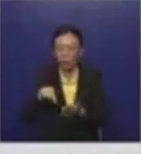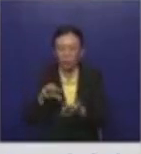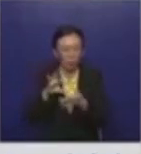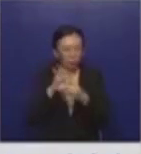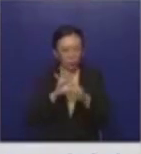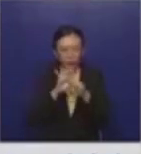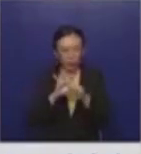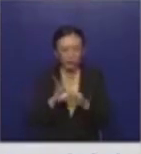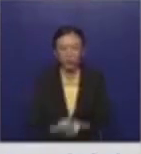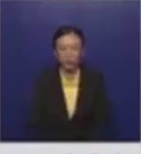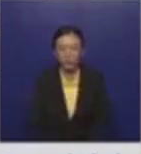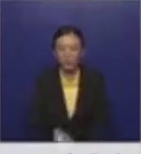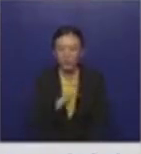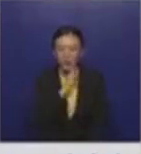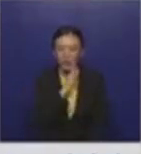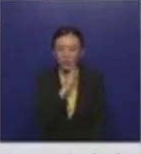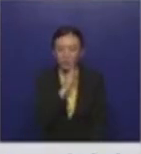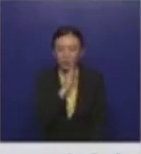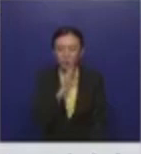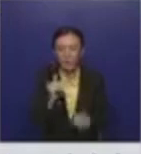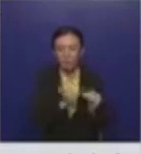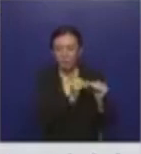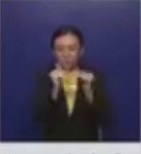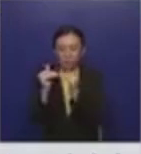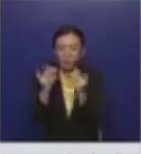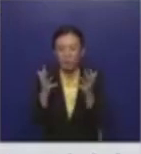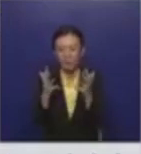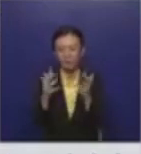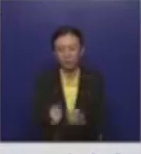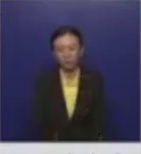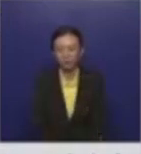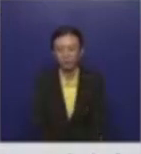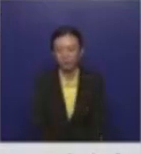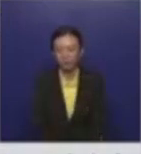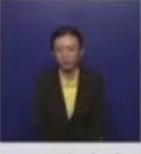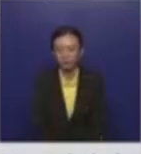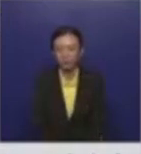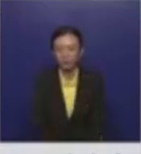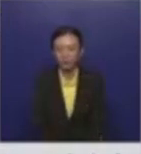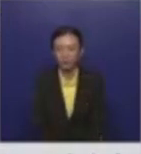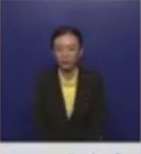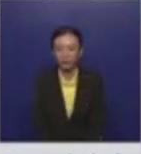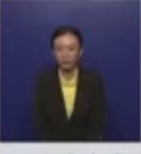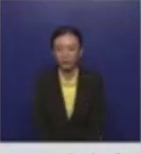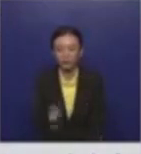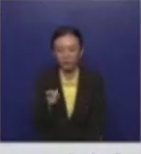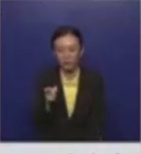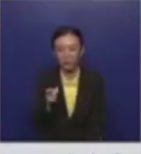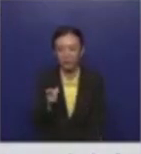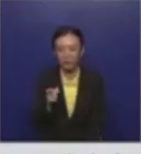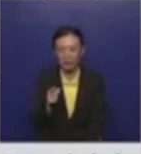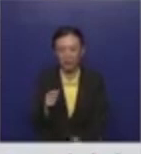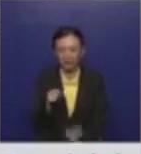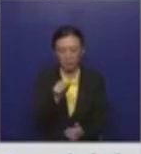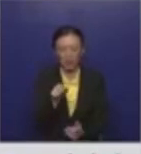องรับเนี่ยการแข่งขันที่บอกว่าจะเป็นธรรมเนี่ยผมกราบเรียนท่านประธานด้วยความเคารพครับว่าจะทำลาย